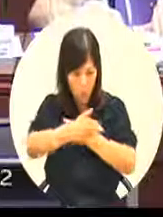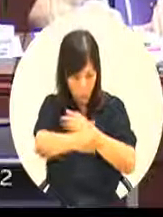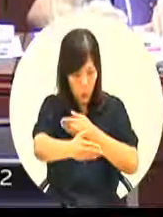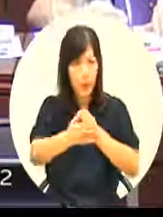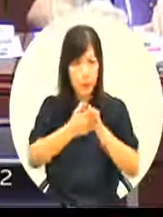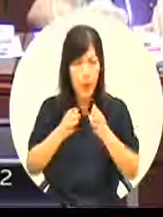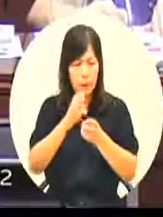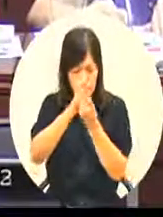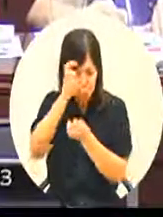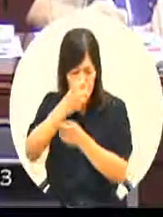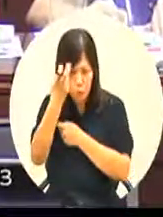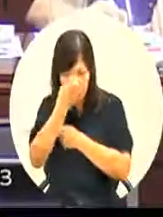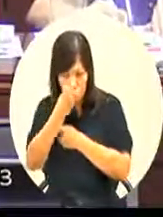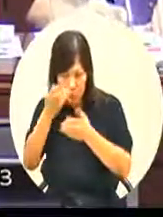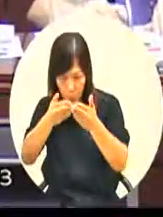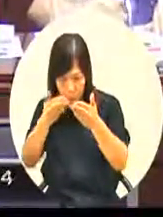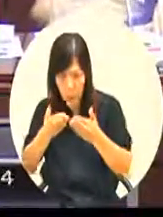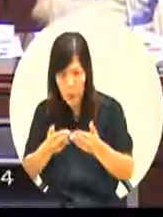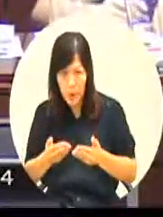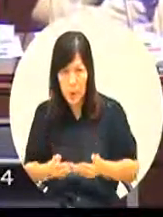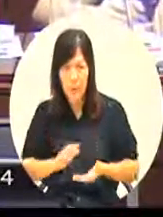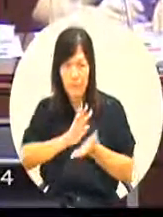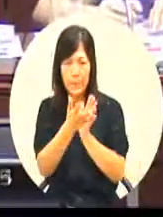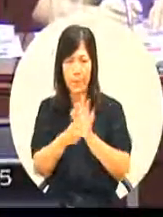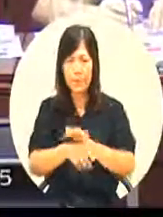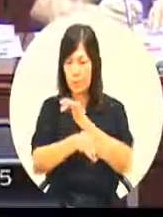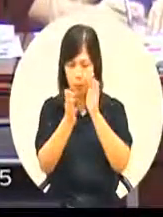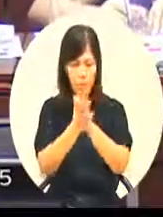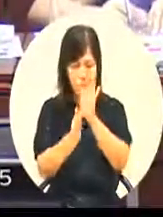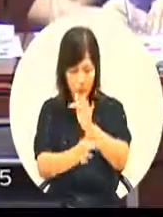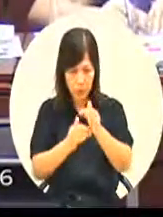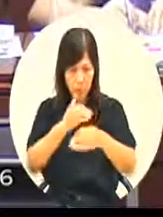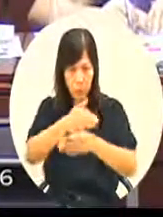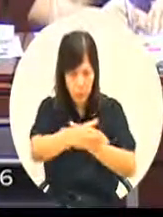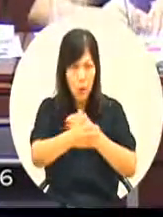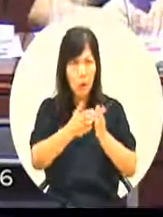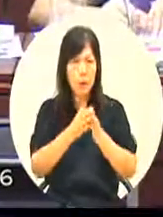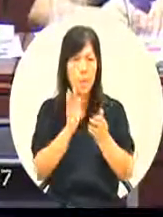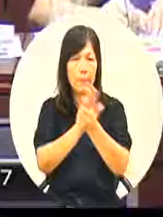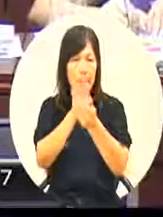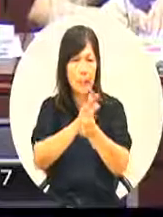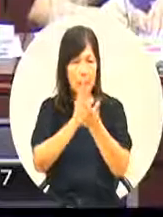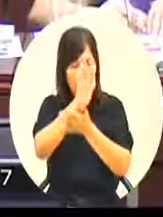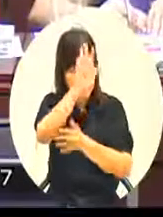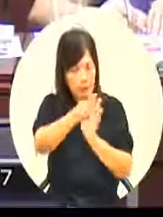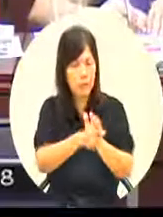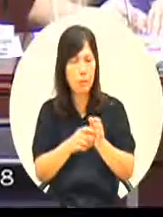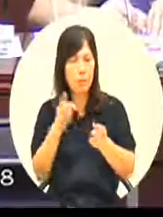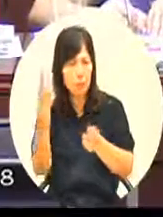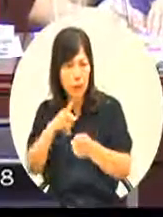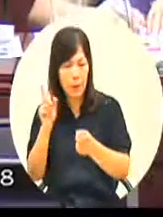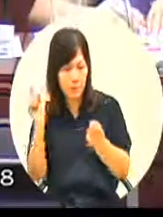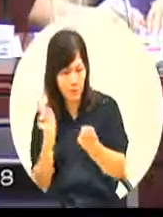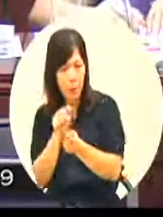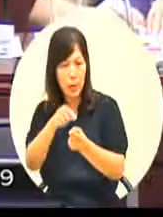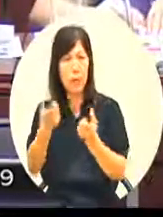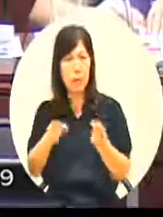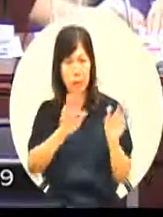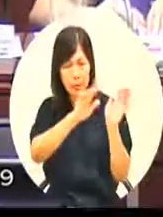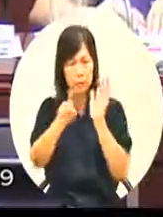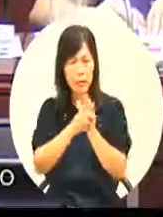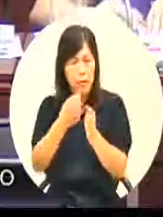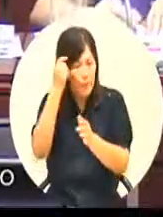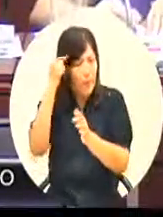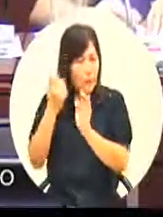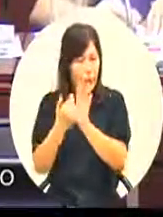仔细的检视，怎么形成一个完整的 SOP， 帮忙以后的灾防，防灾在前，复原